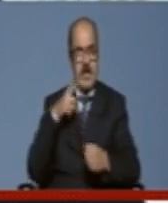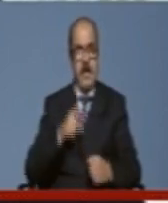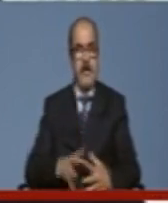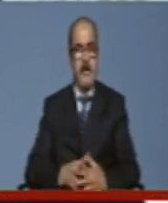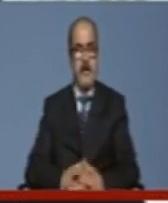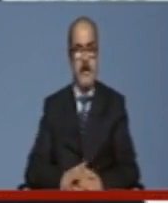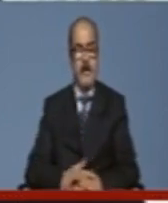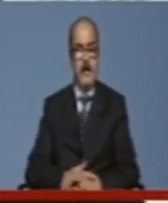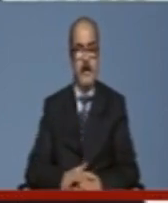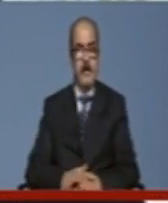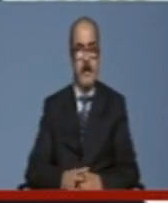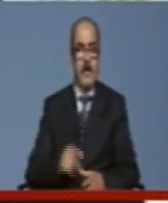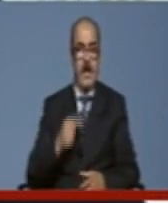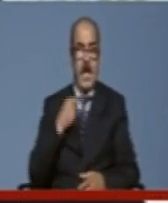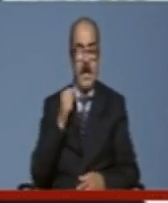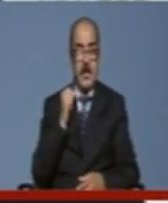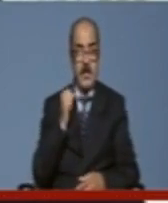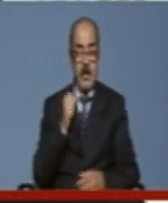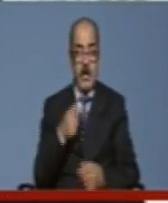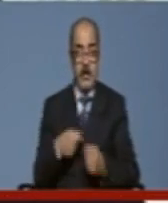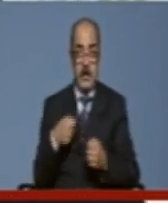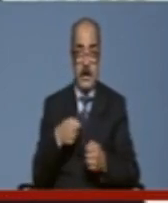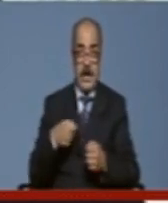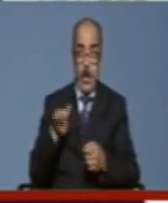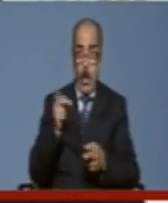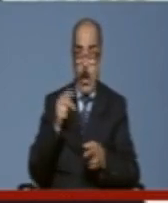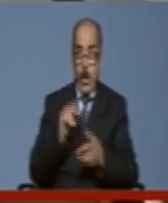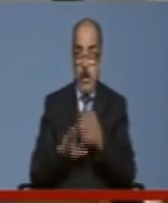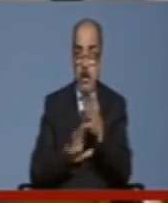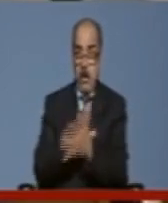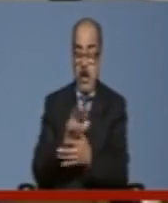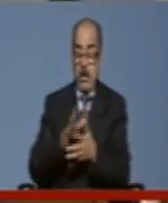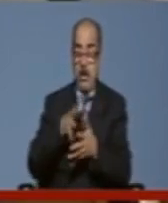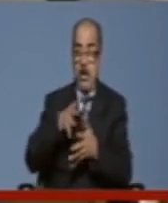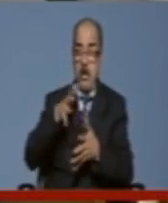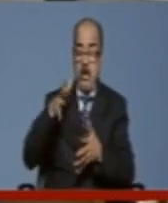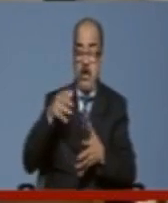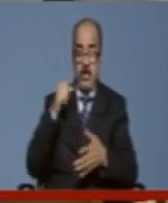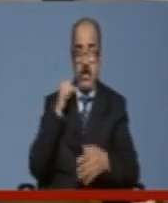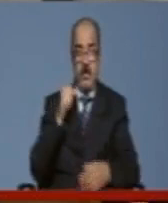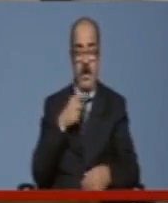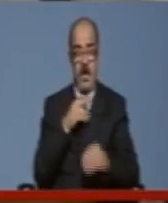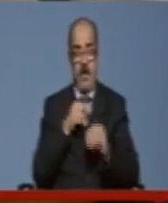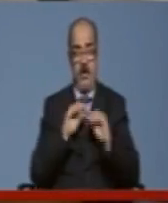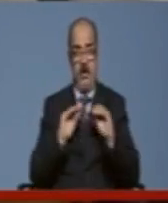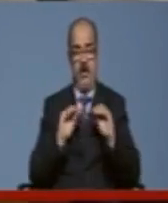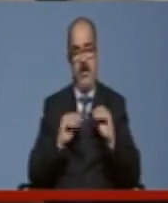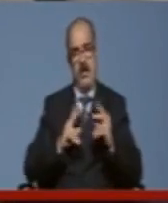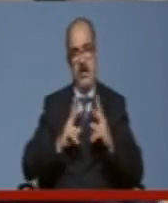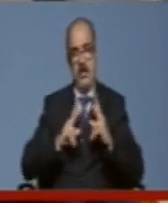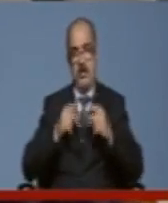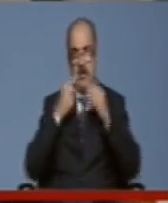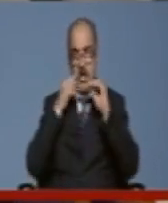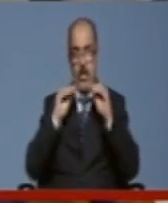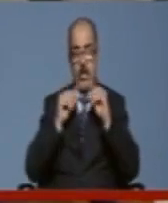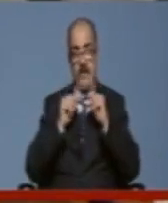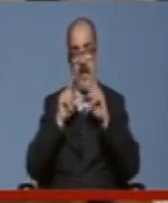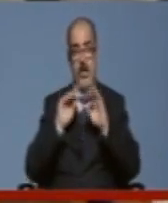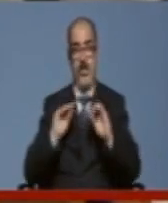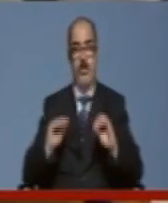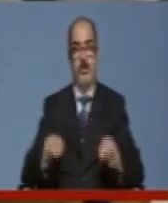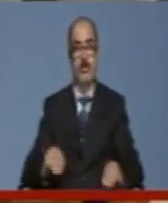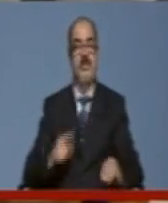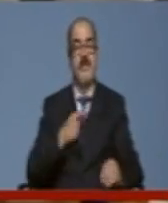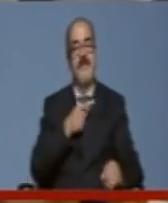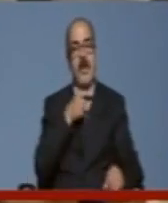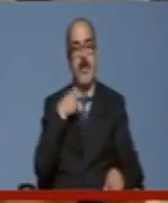الموقف في غزة. وهنا بنتكلم ولازم أسجل دي، أولا لتفاهم رئيس